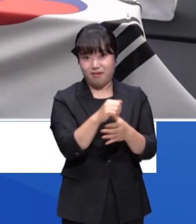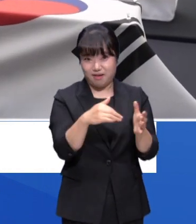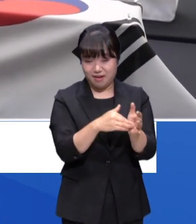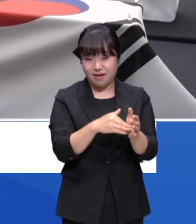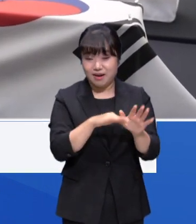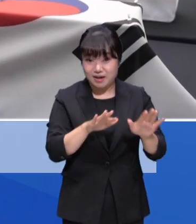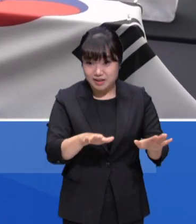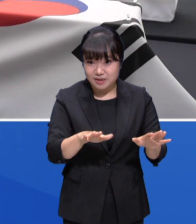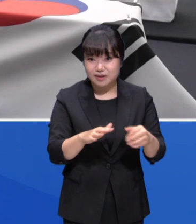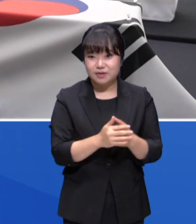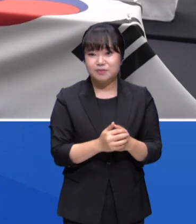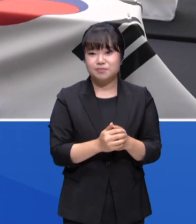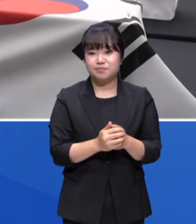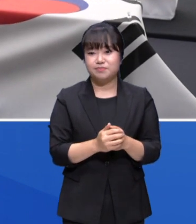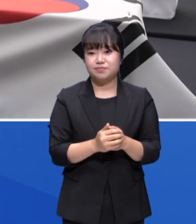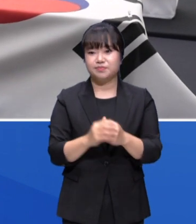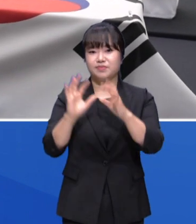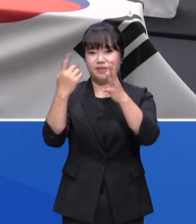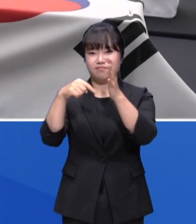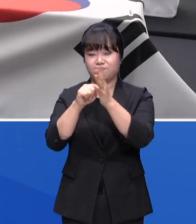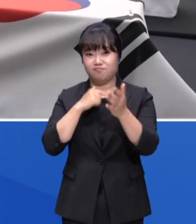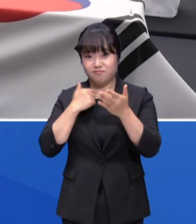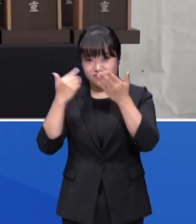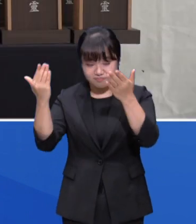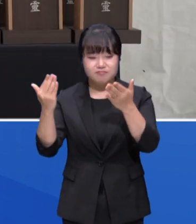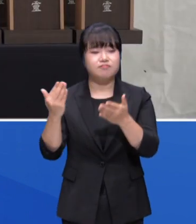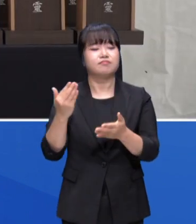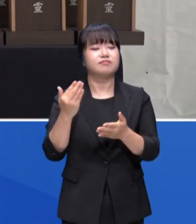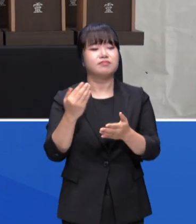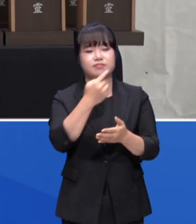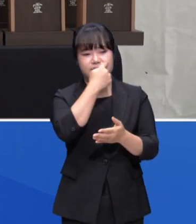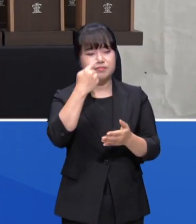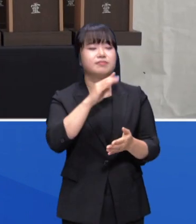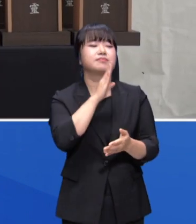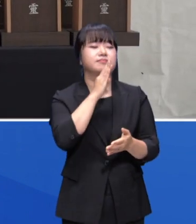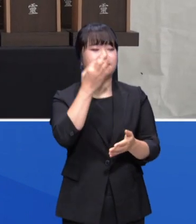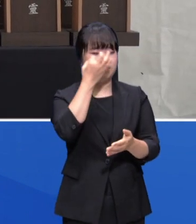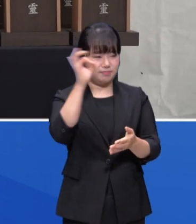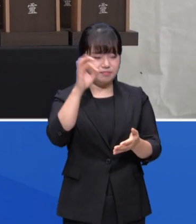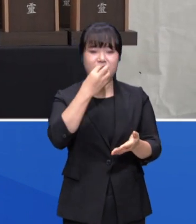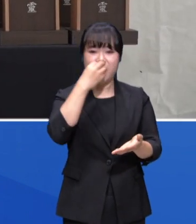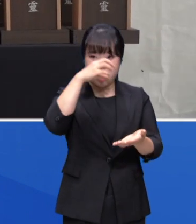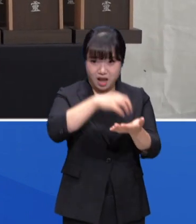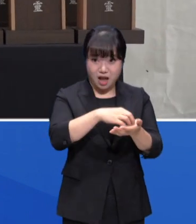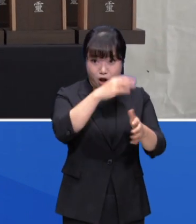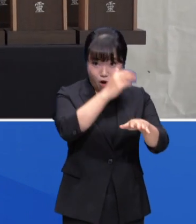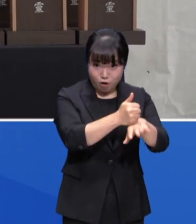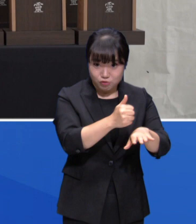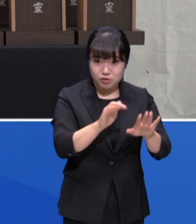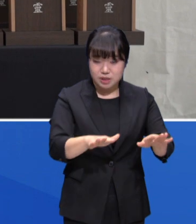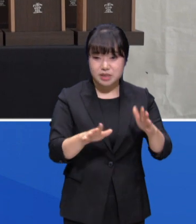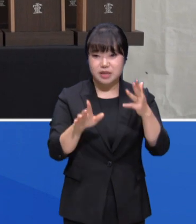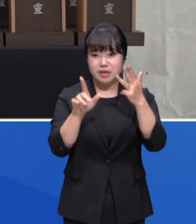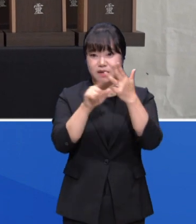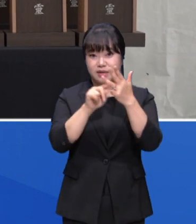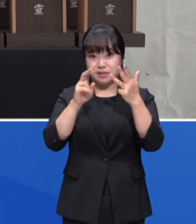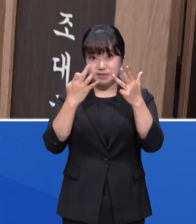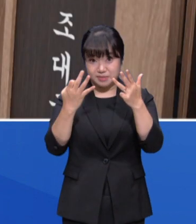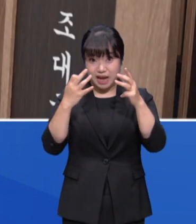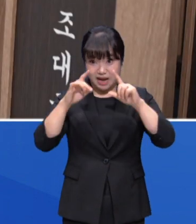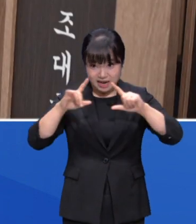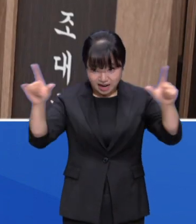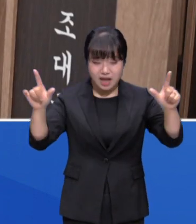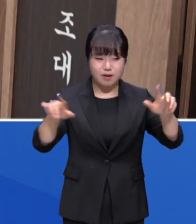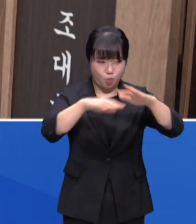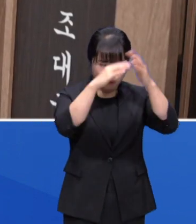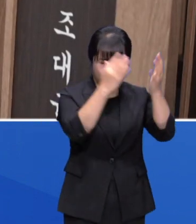그 독립유공자로 인정을 받으셨기 때문에 네. 지난 14일 날 대전 현충원으로